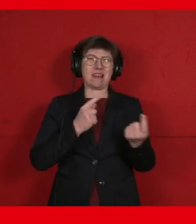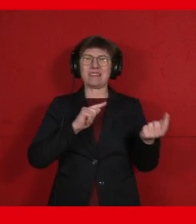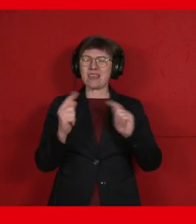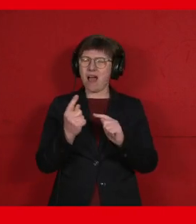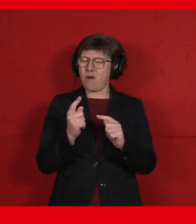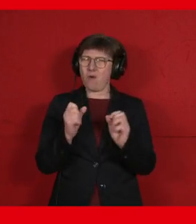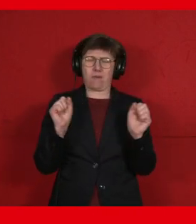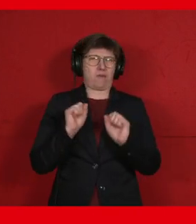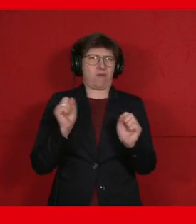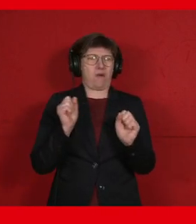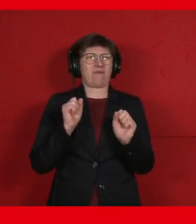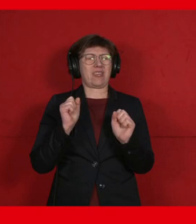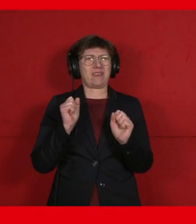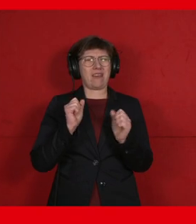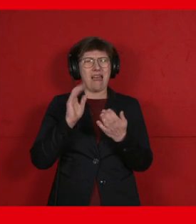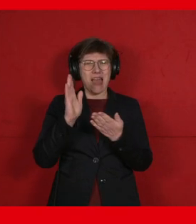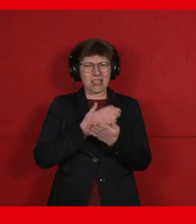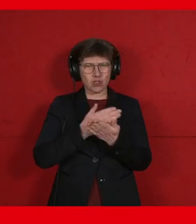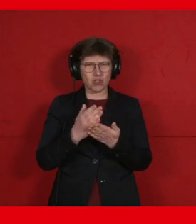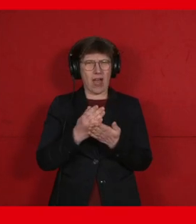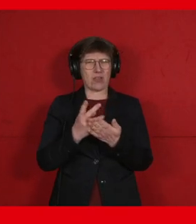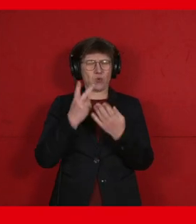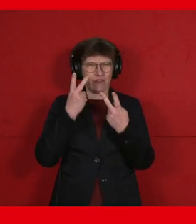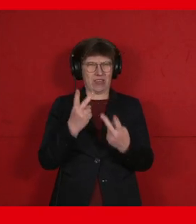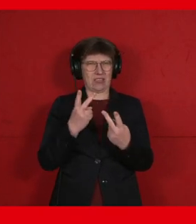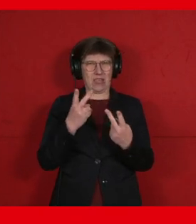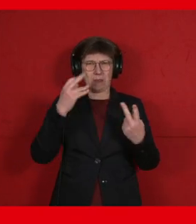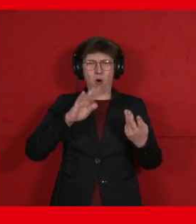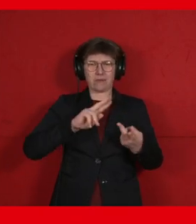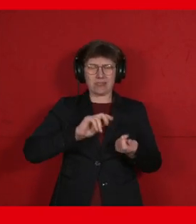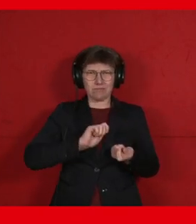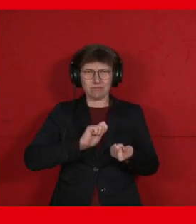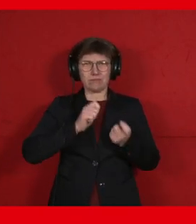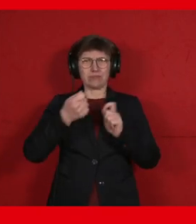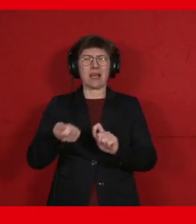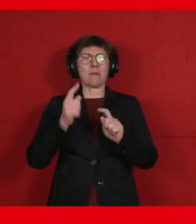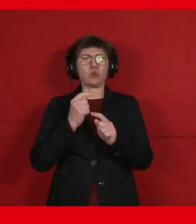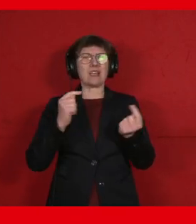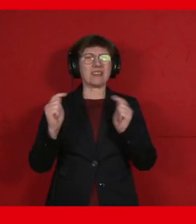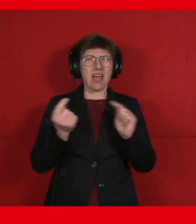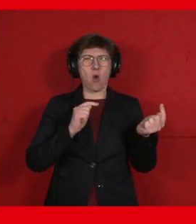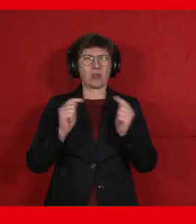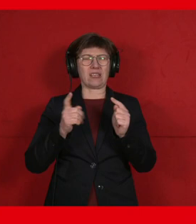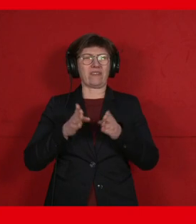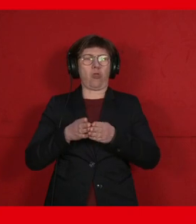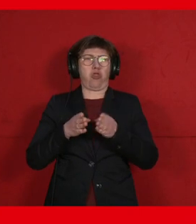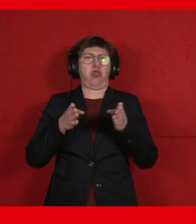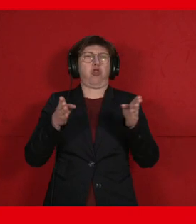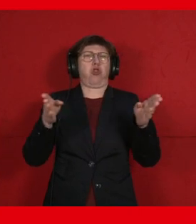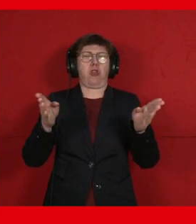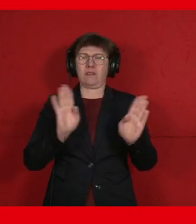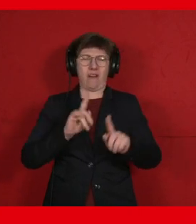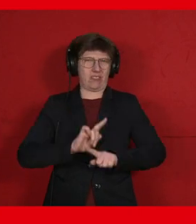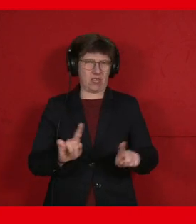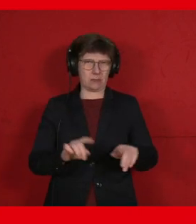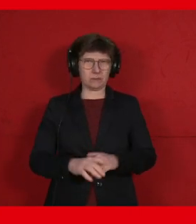so folgenschweren Umwandlung, die wir nötig haben, dass wir das nicht auseinanderlaufen lassen. Und